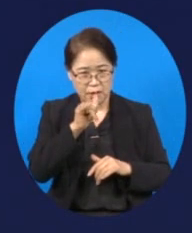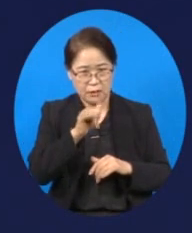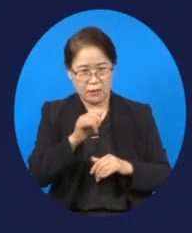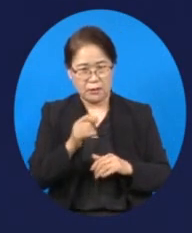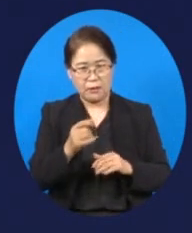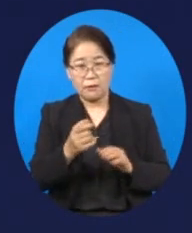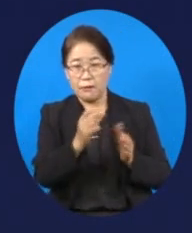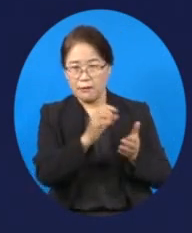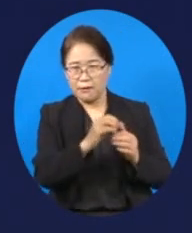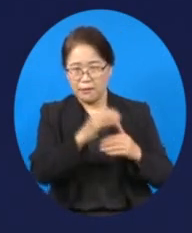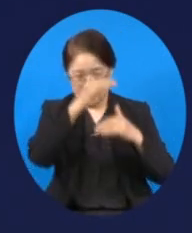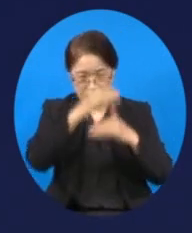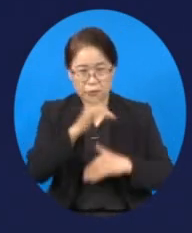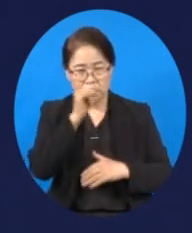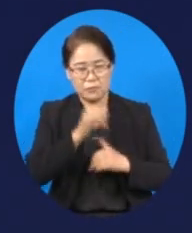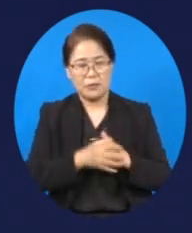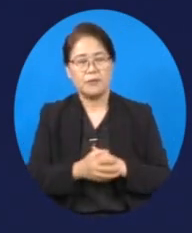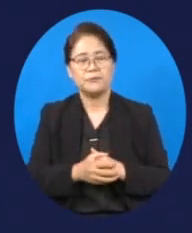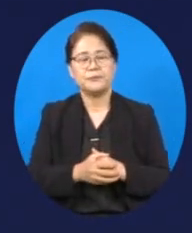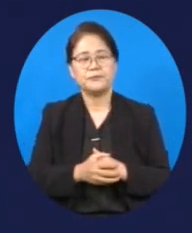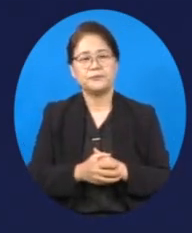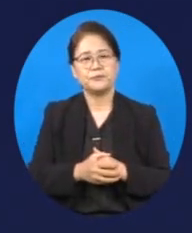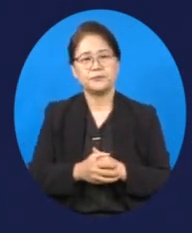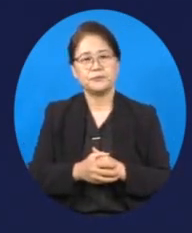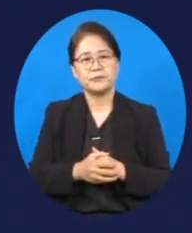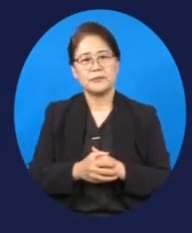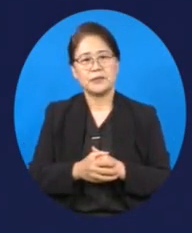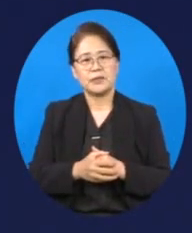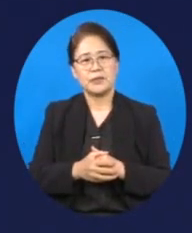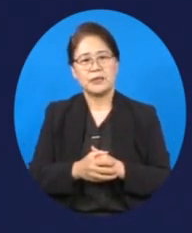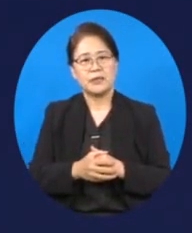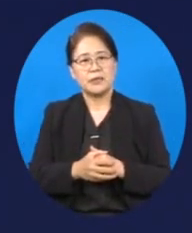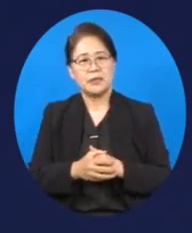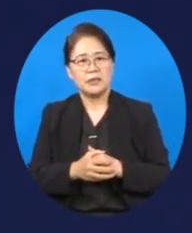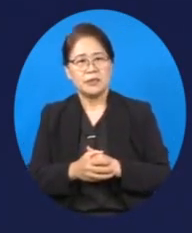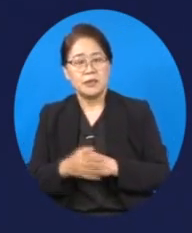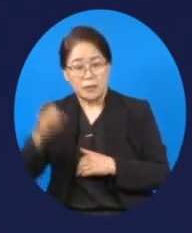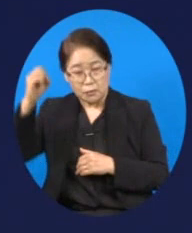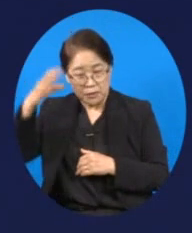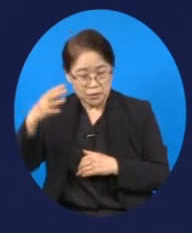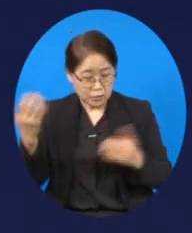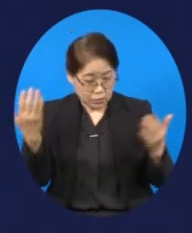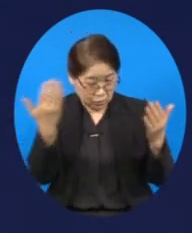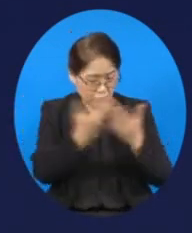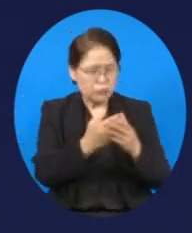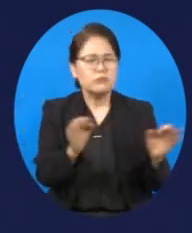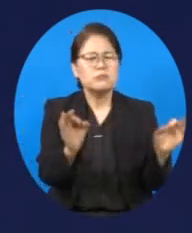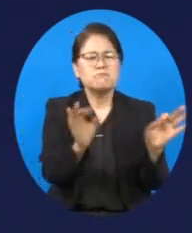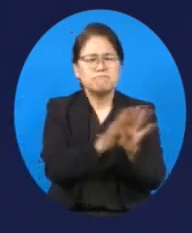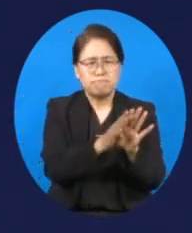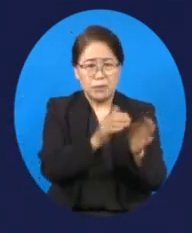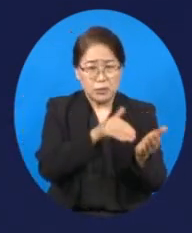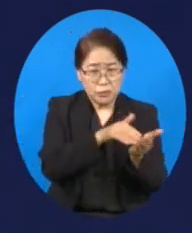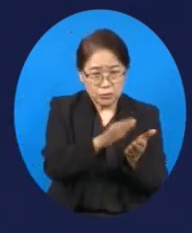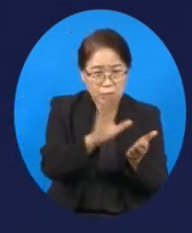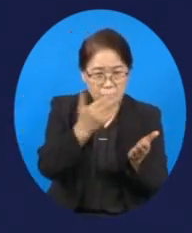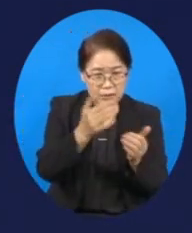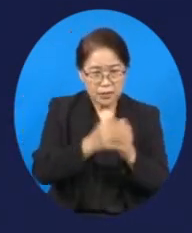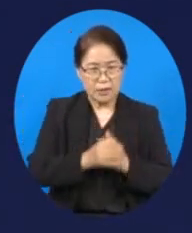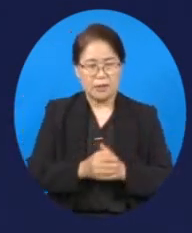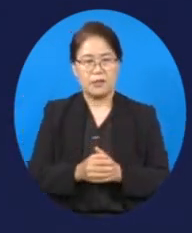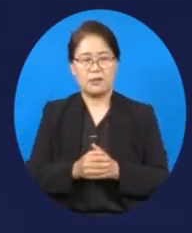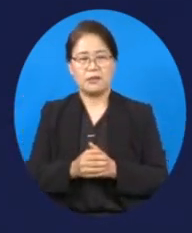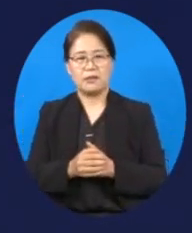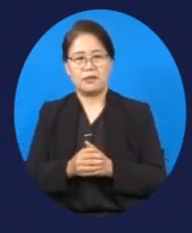어둠을 드러내고 몰아냅니다 그러므로 복음의 광채가 비추어지게 되면 사람들은